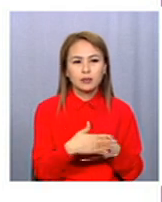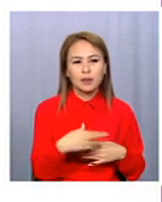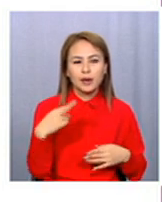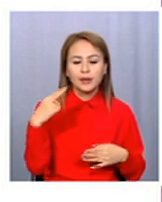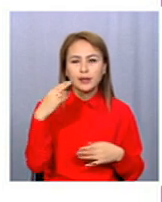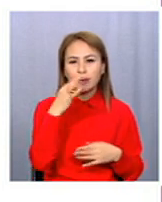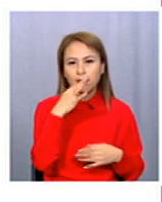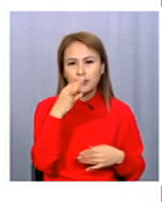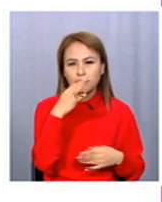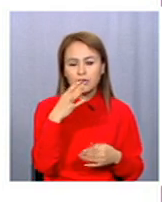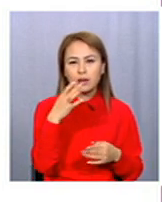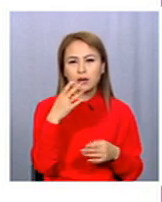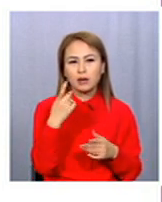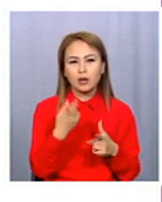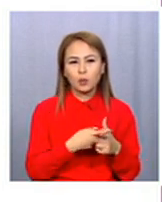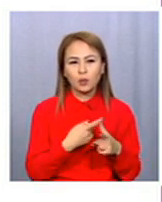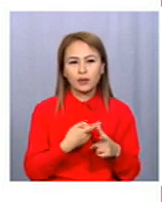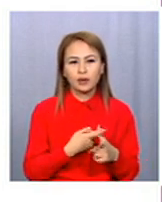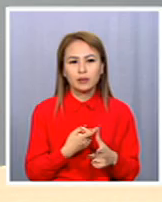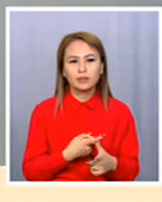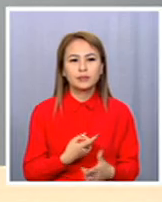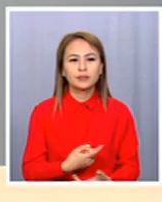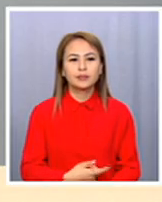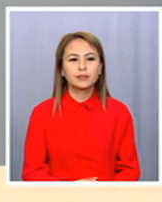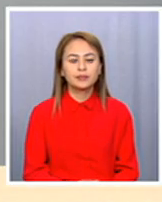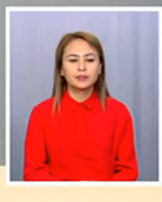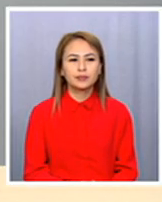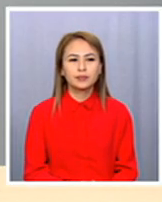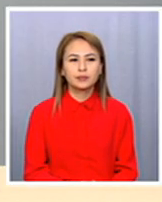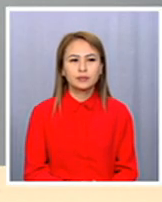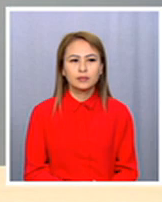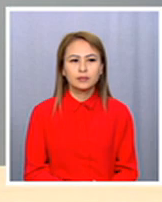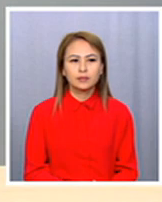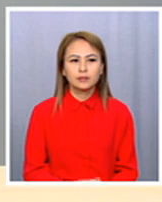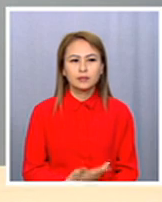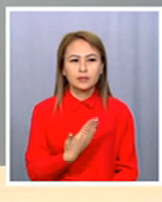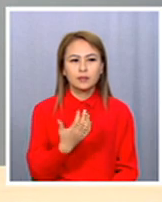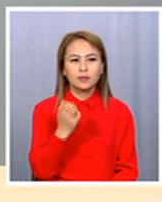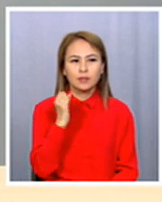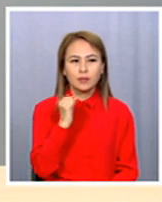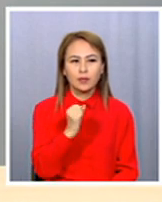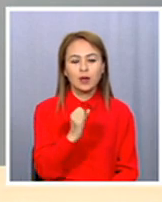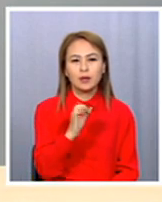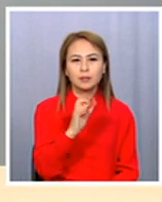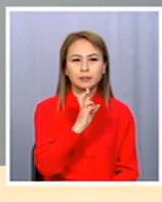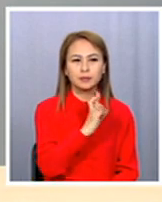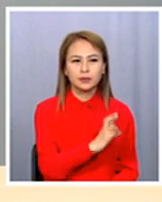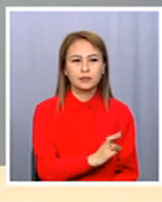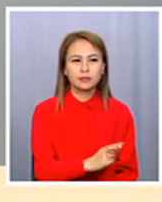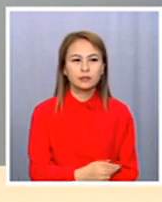рыба, яйца, картофель. Витамин А, витамин В.